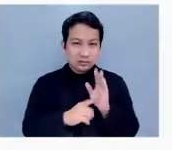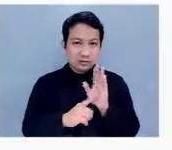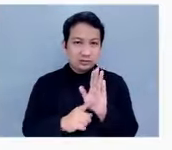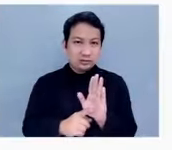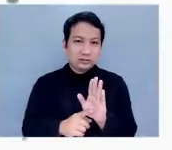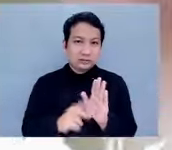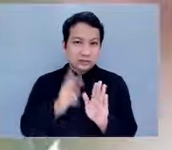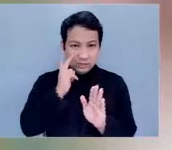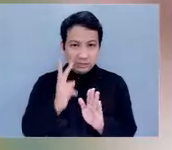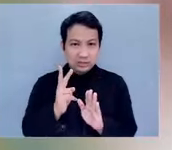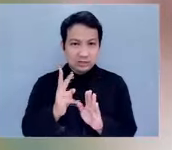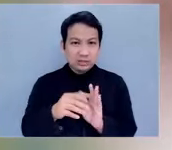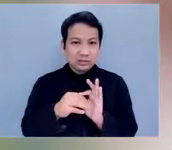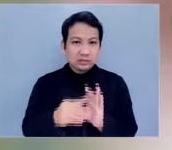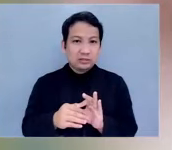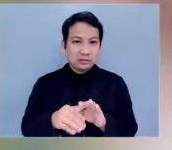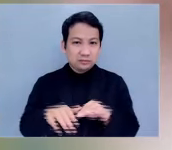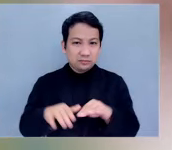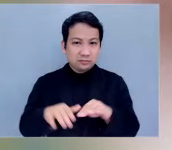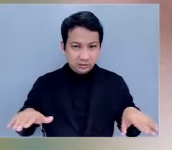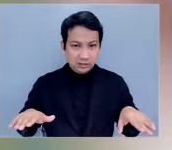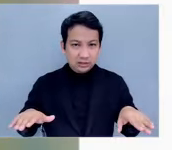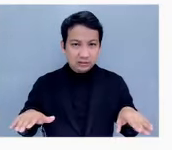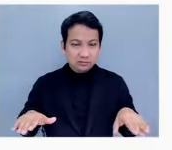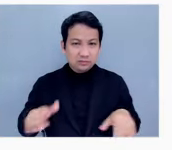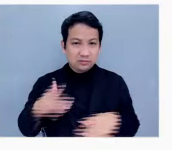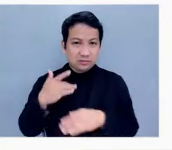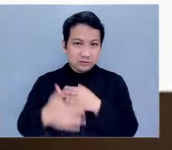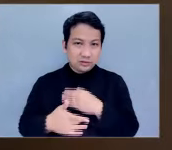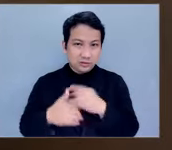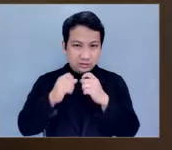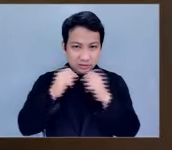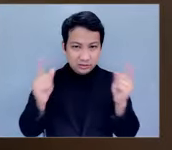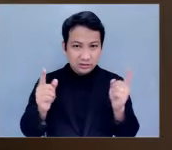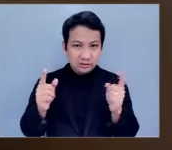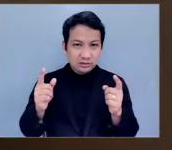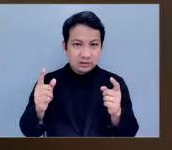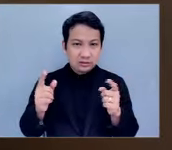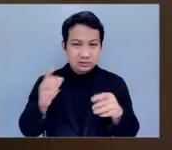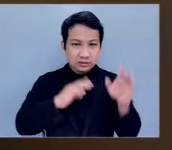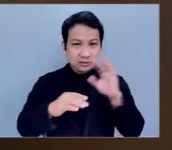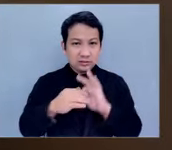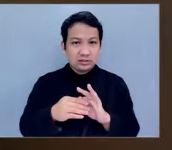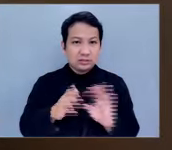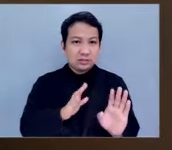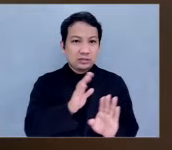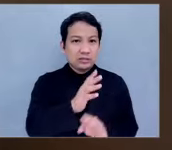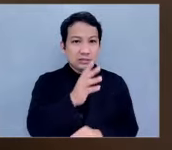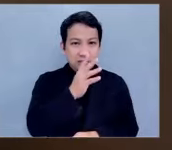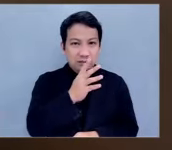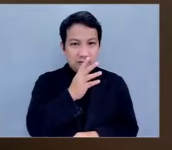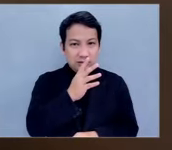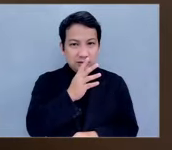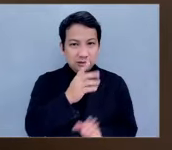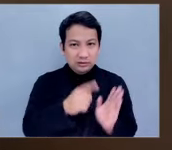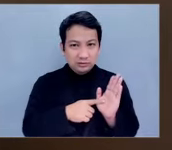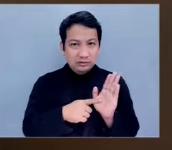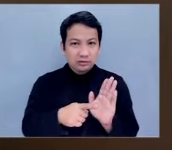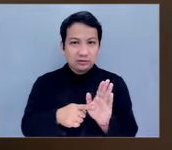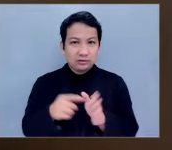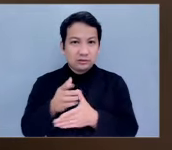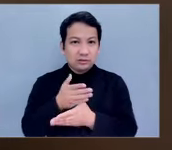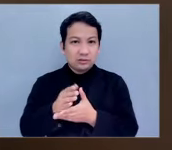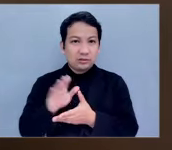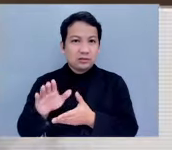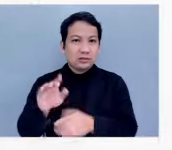naging yung maniit pa sila, alam na nila, maaga sila namulat sa mga pagsubok ng ina nila. And lagi kong isinishare sa kanila, hindi